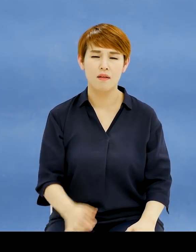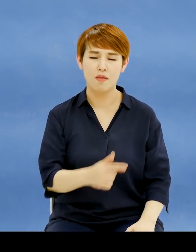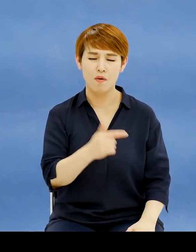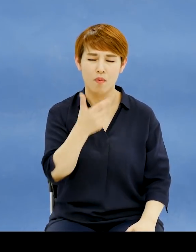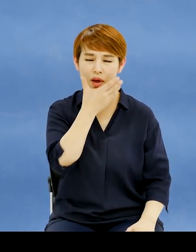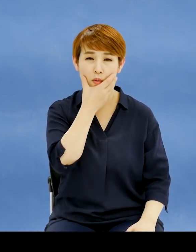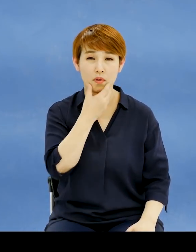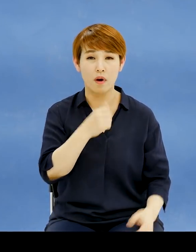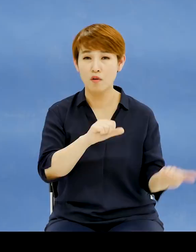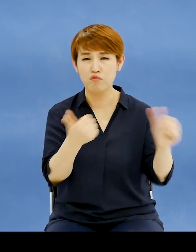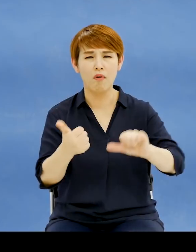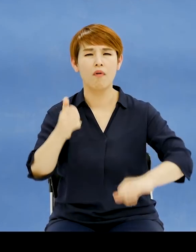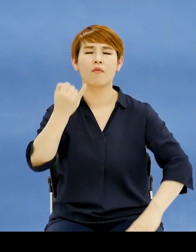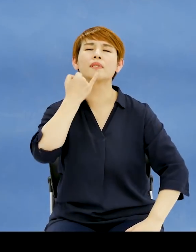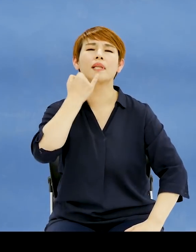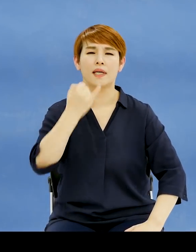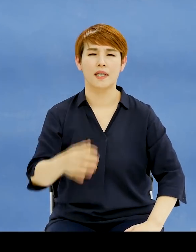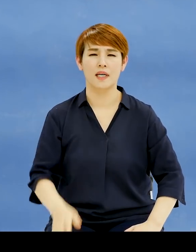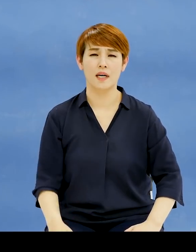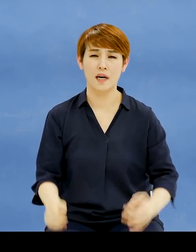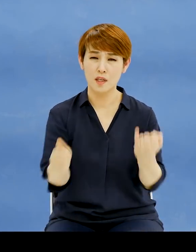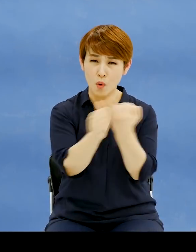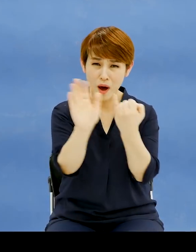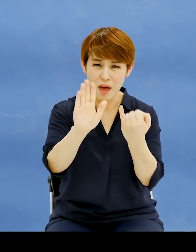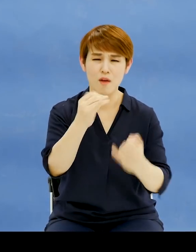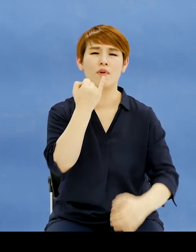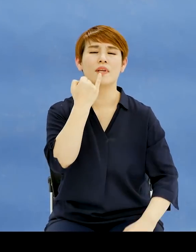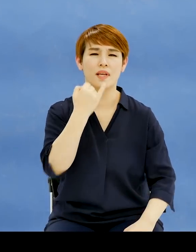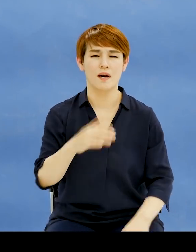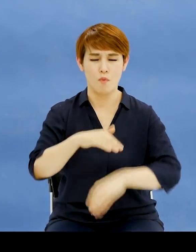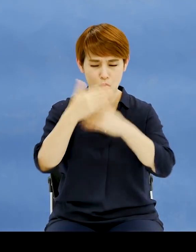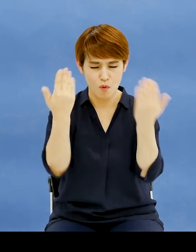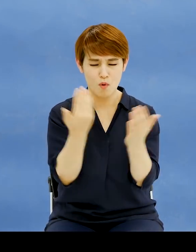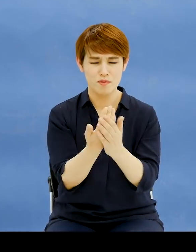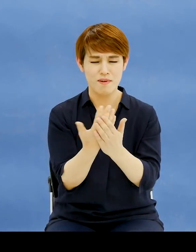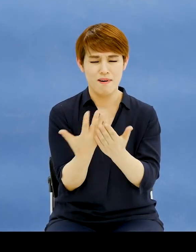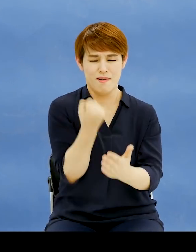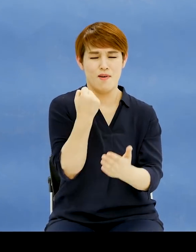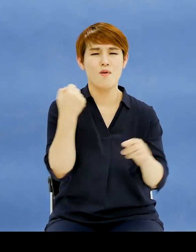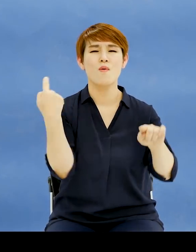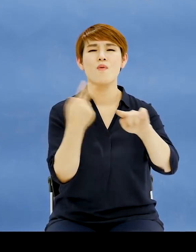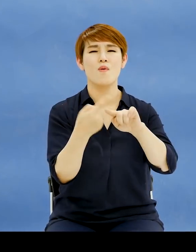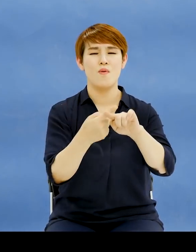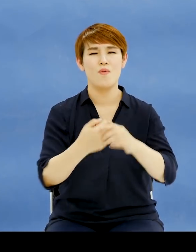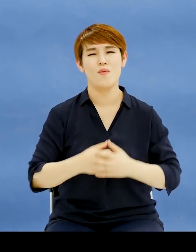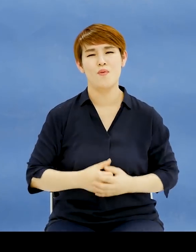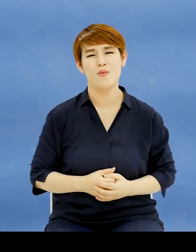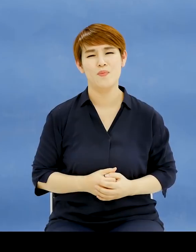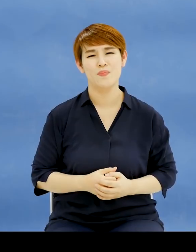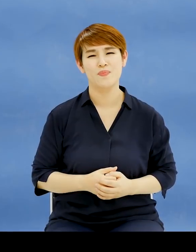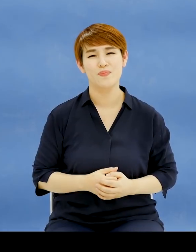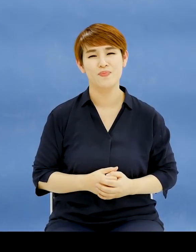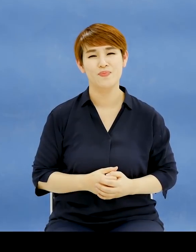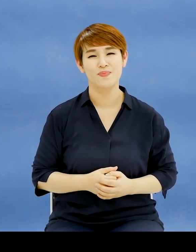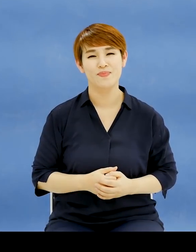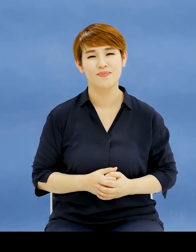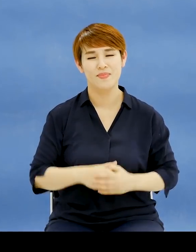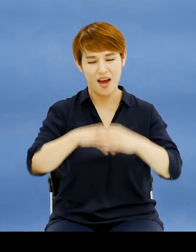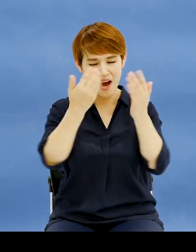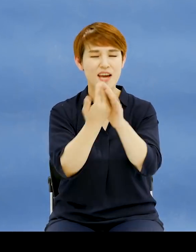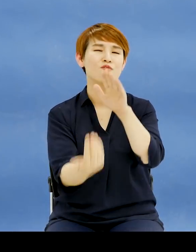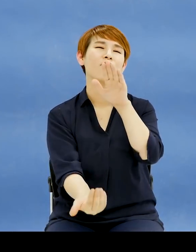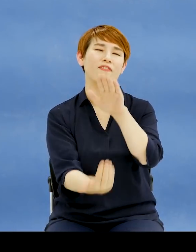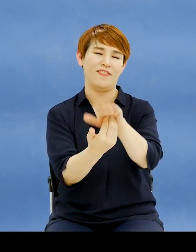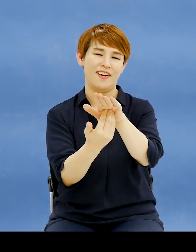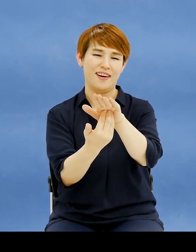너무 행복했어요. 저는 이제 죽어도 되고 결혼 안 해도 되겠다. 저는 이제 모든 걸 다 가졌다. 하나님으로 정말 저는